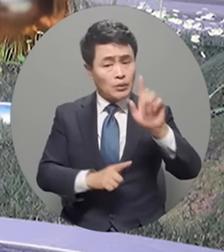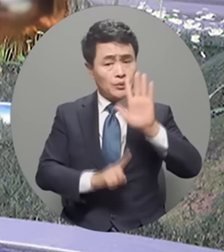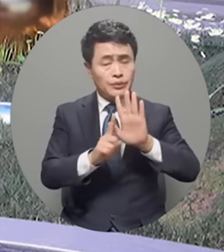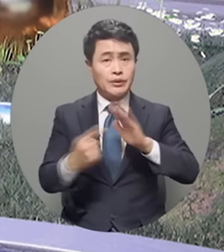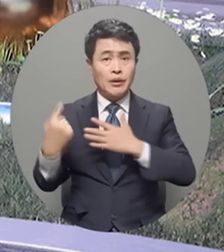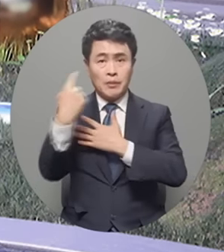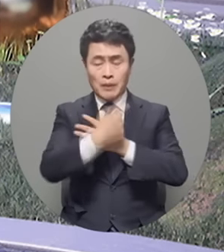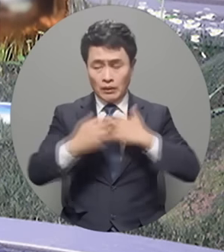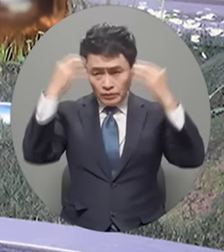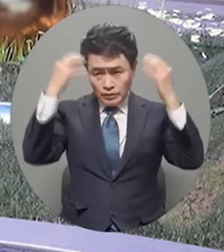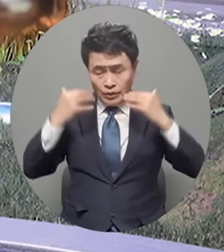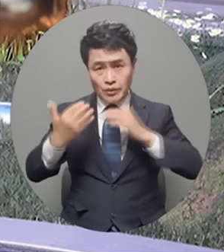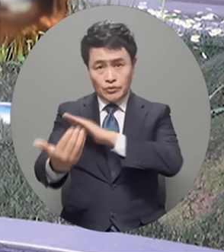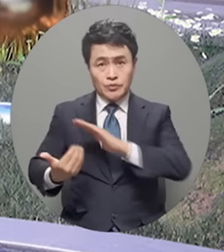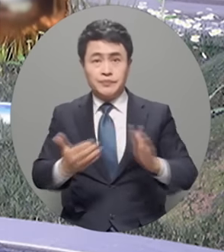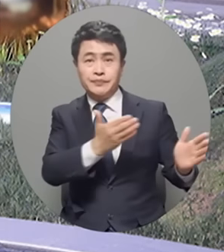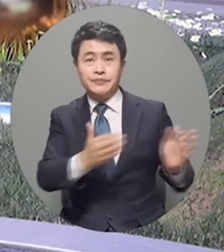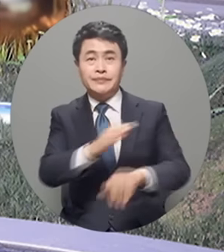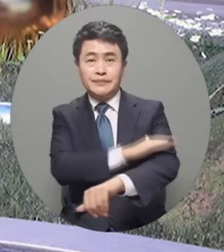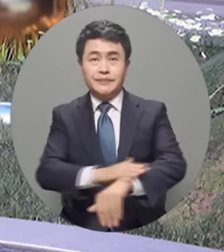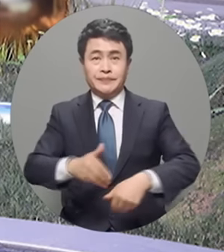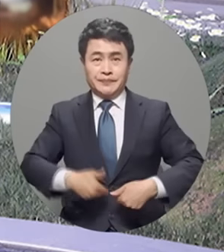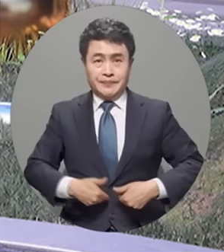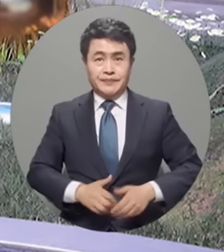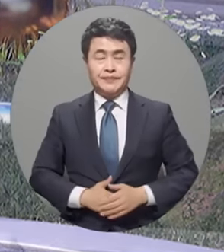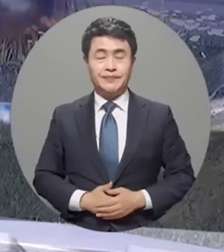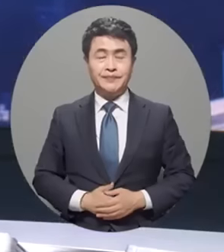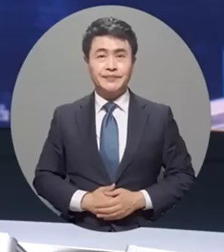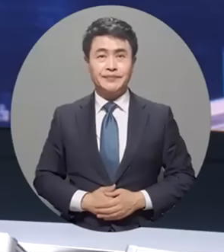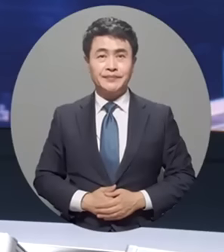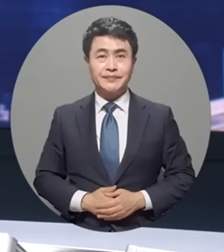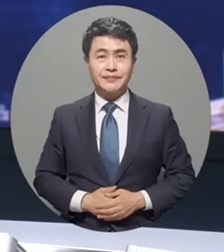본격적인 여름 더위 대비 잘해주셔야겠습니다. 날씨였습니다.